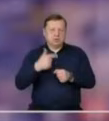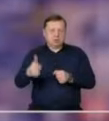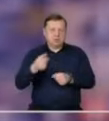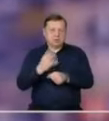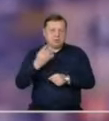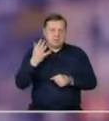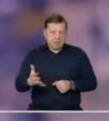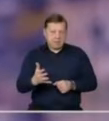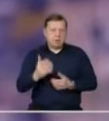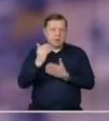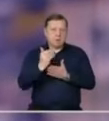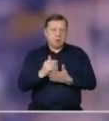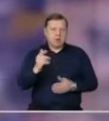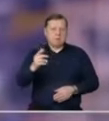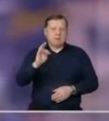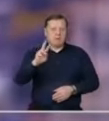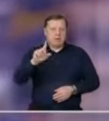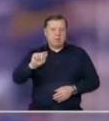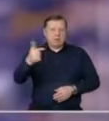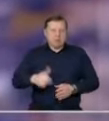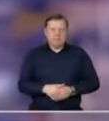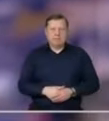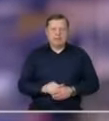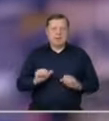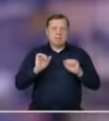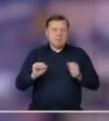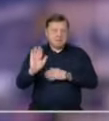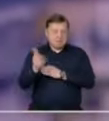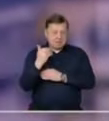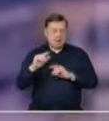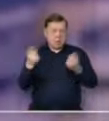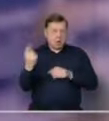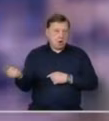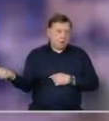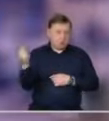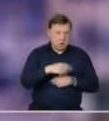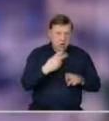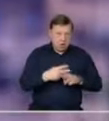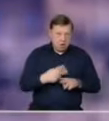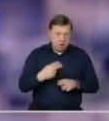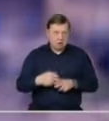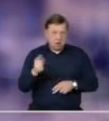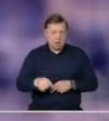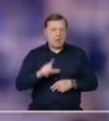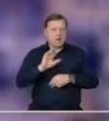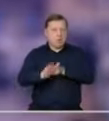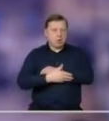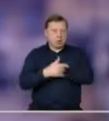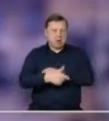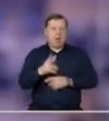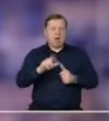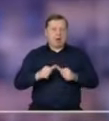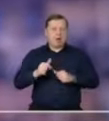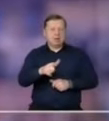22.45 w programie drugim. Pilne wezwanie. Karetka jedzie do pacjenta. Niestety w Nienowicach na Podkarpaciu pojazd utknął w